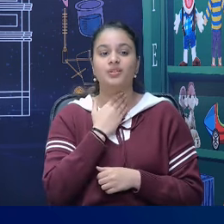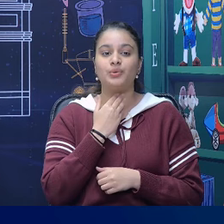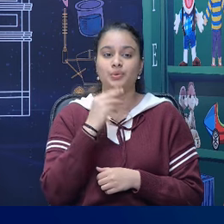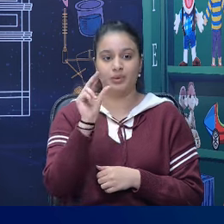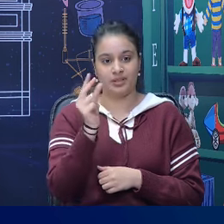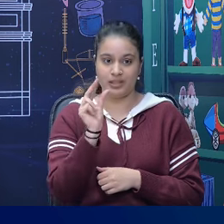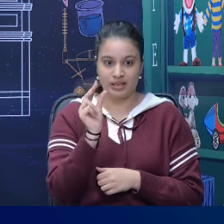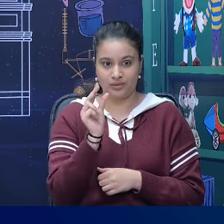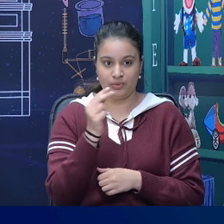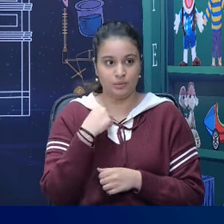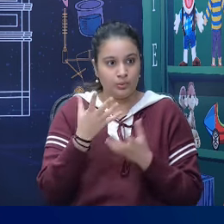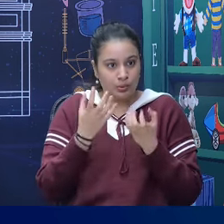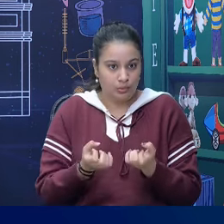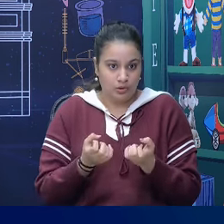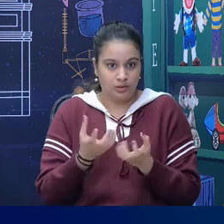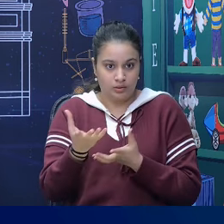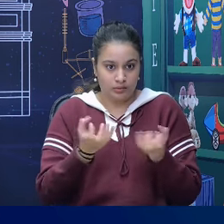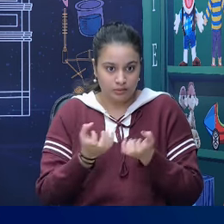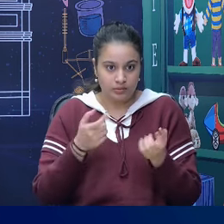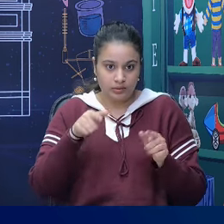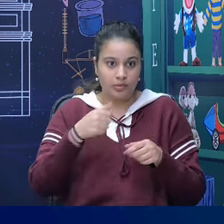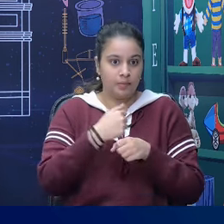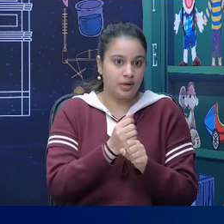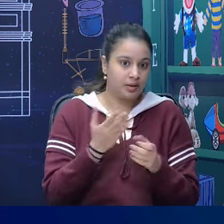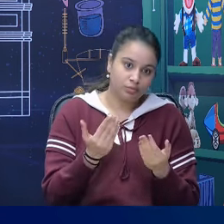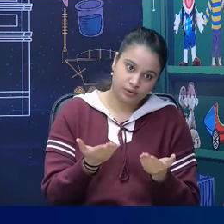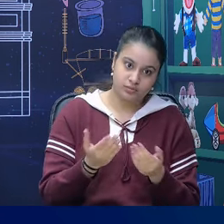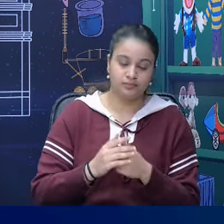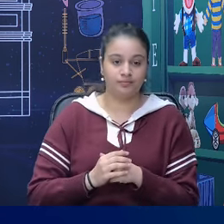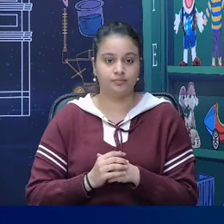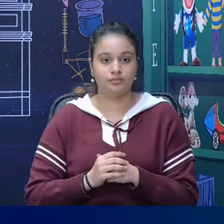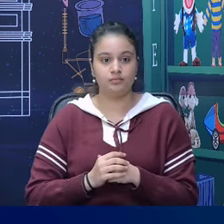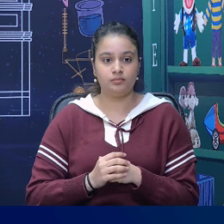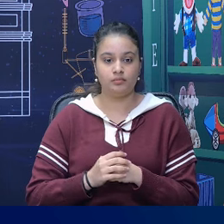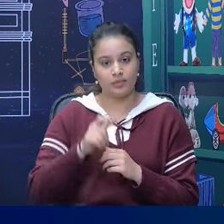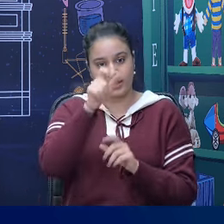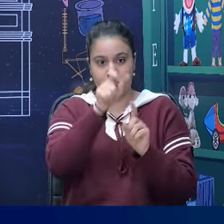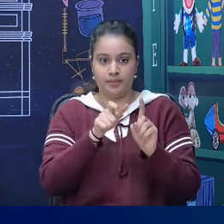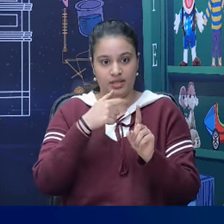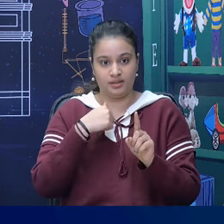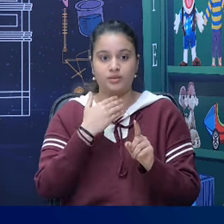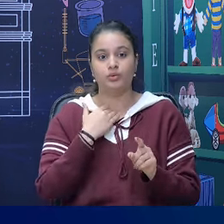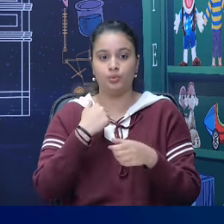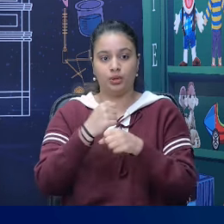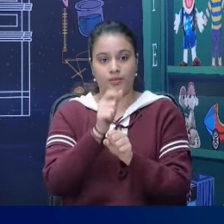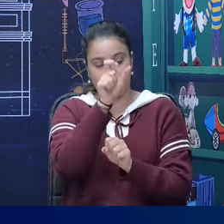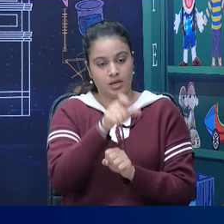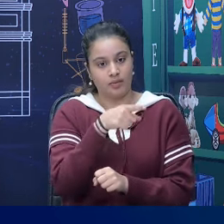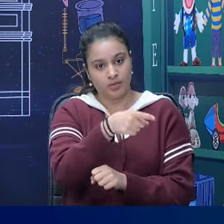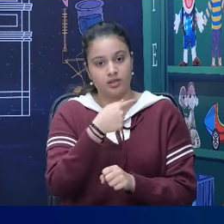उसमें भी अलजेब्रिक एक्सप्रेशन बना सकते हैं सिब्रान हम किस तरह से जैसे कि मान लीजिए एक हलवाई है जी और वो एक दिन में कितने लड्डू बेच रहा